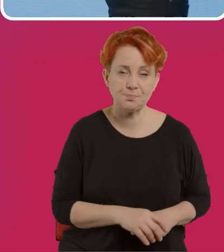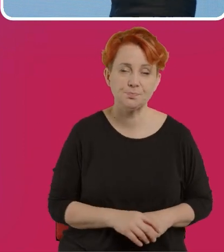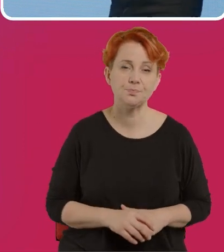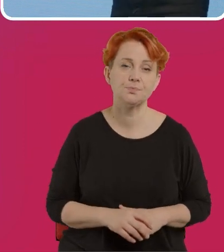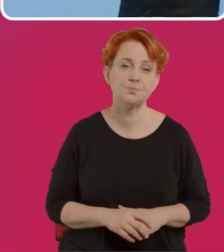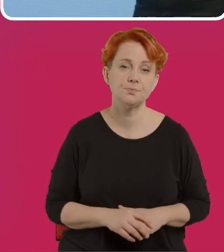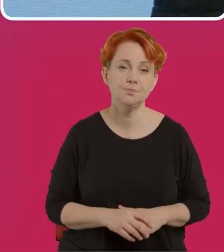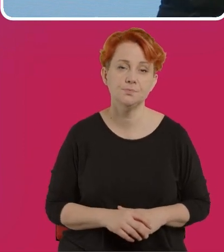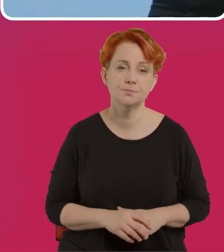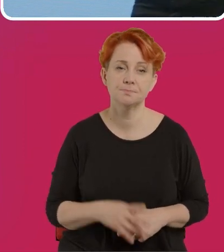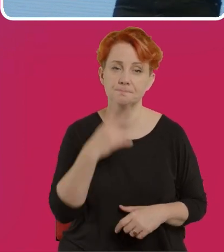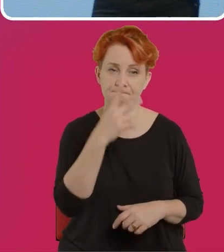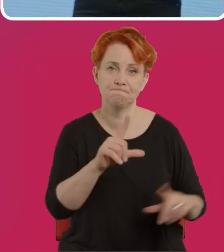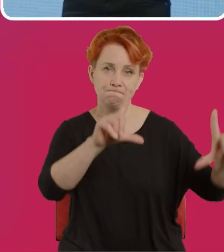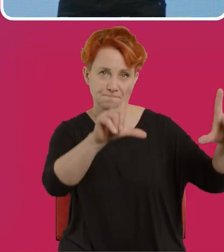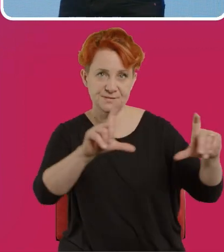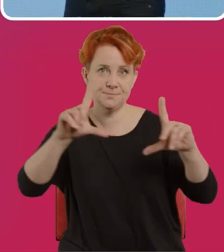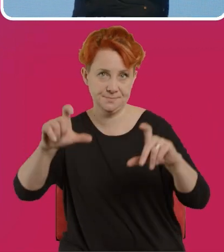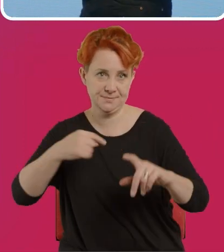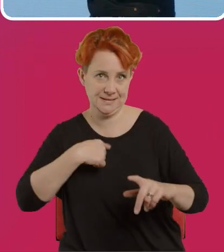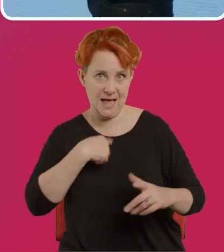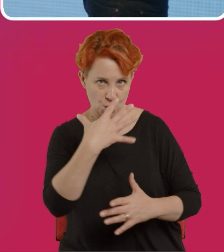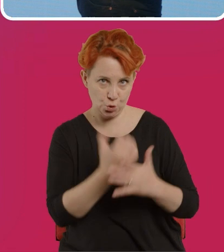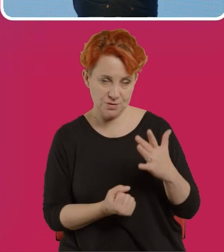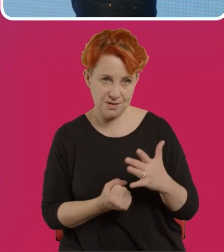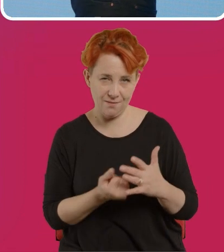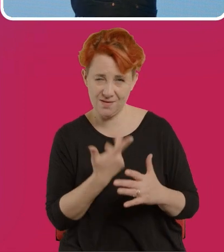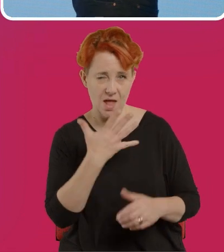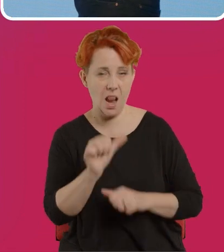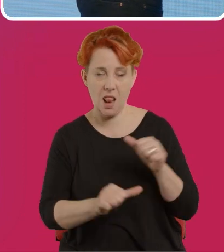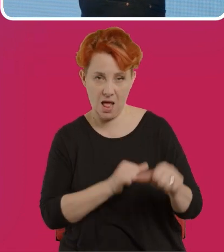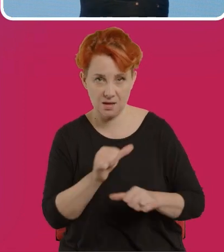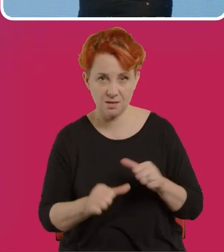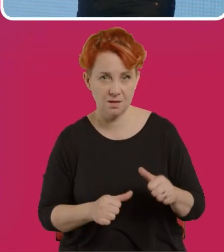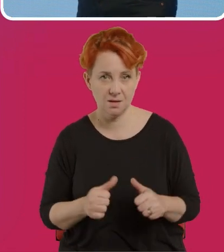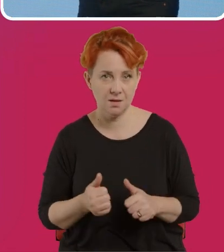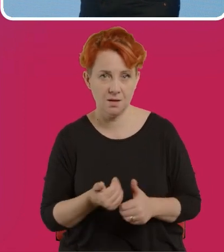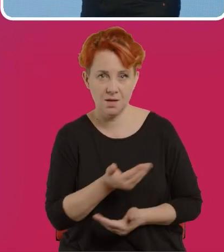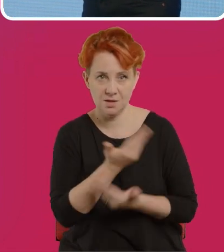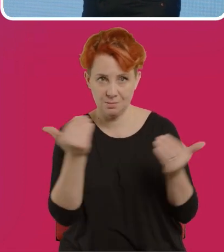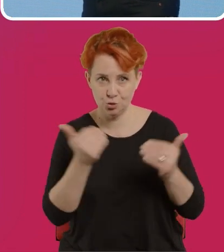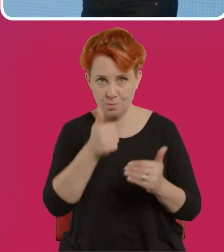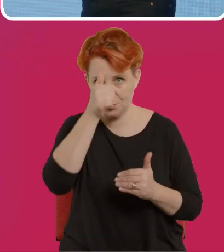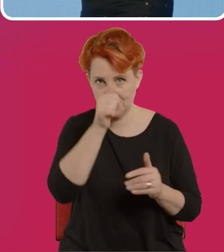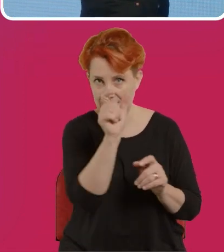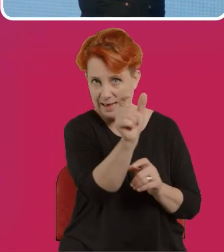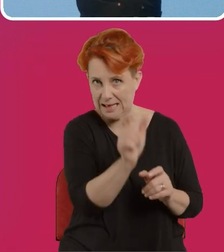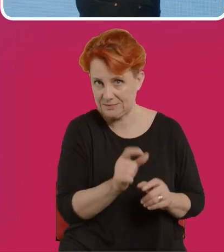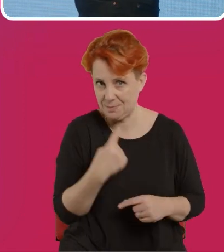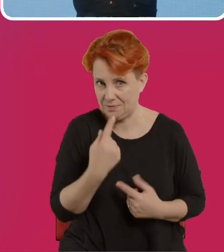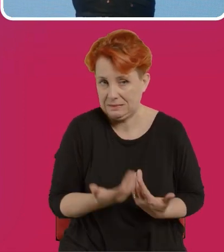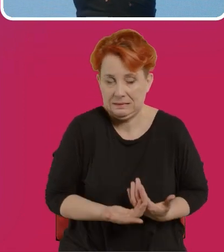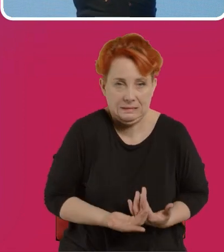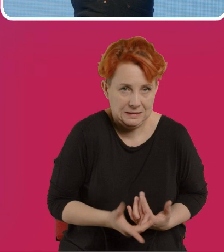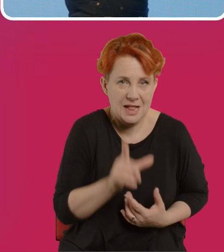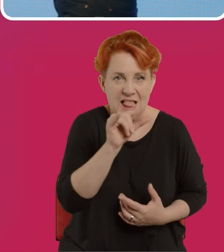dwa screeny z CRM-a, z którego ja osobiście korzystałam przez lata. Nie wiem, czy można mówić nazwy, ale Live